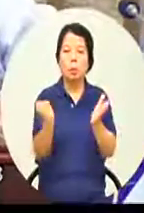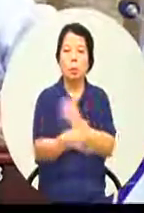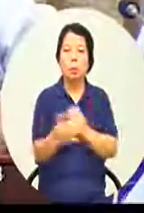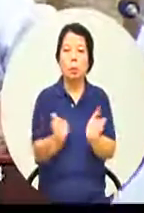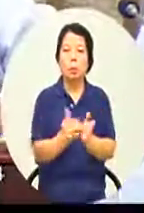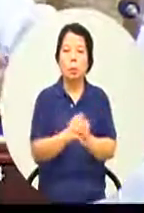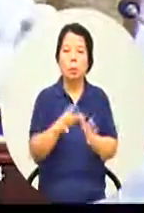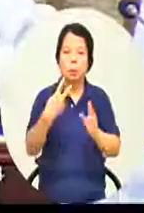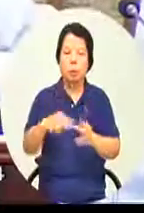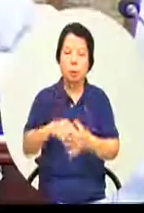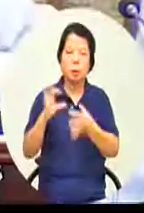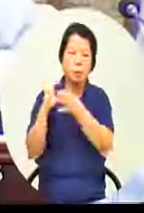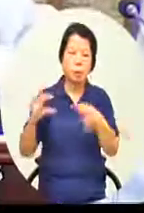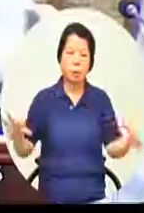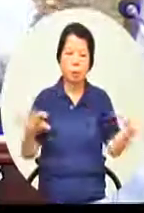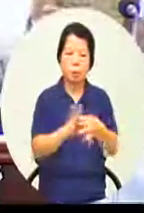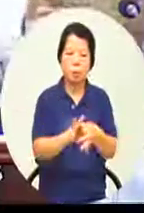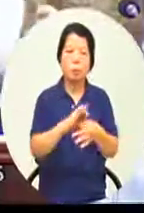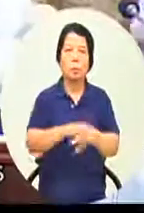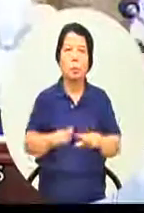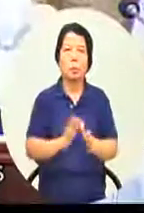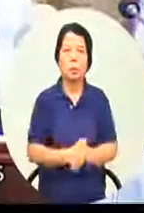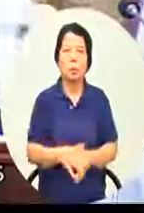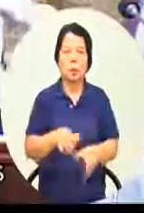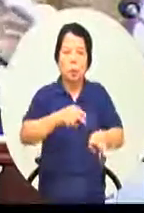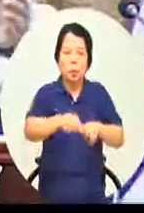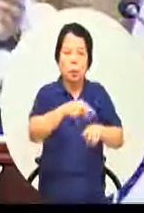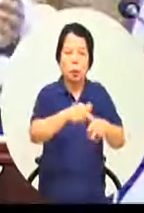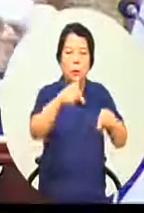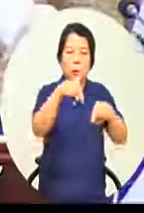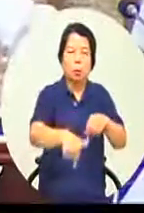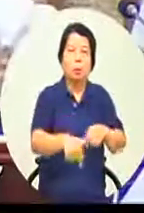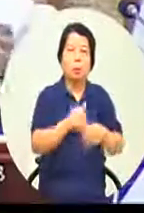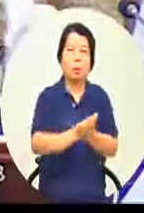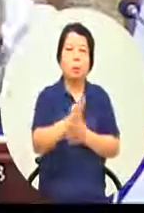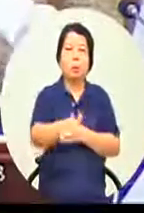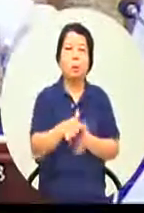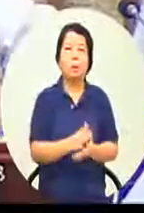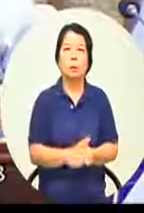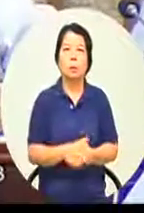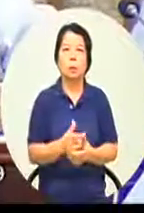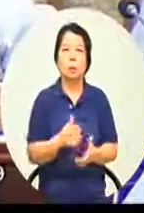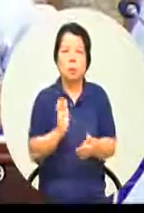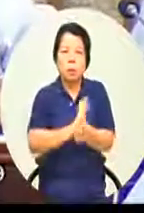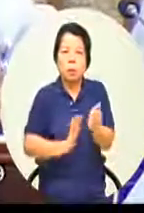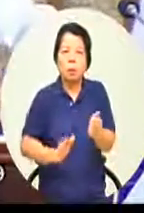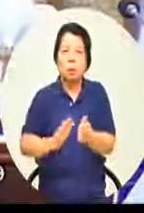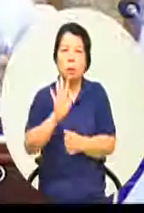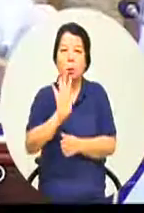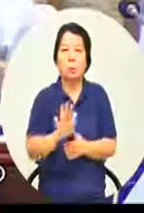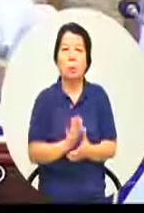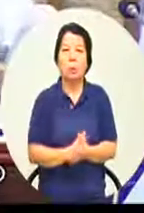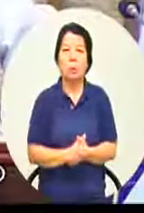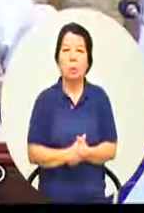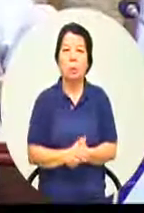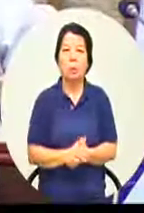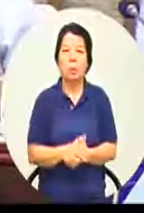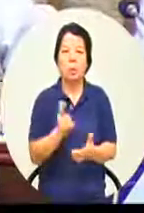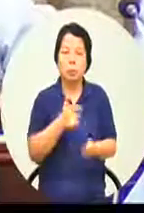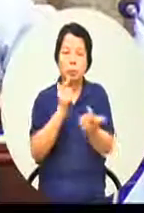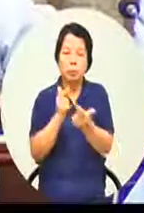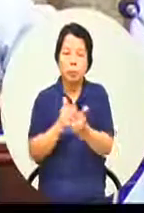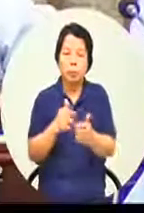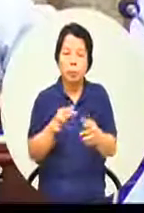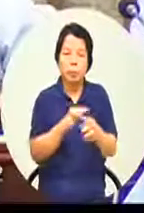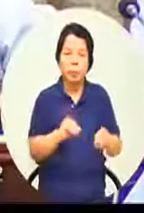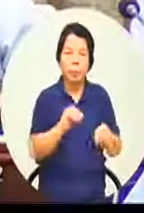衔接过来。那另外就是东段的部分，铁路地下化之后，那所以我们会针对有影响的部分，那这一部分会配合铁路地下化，没